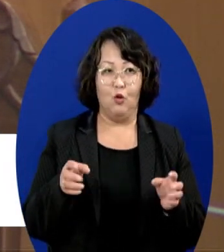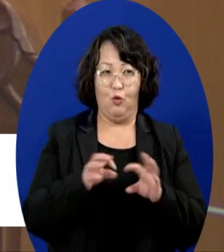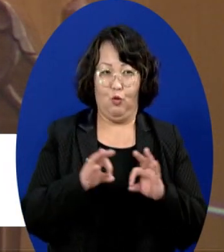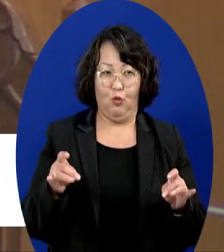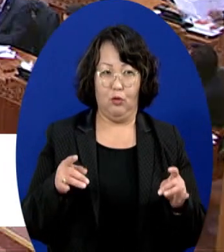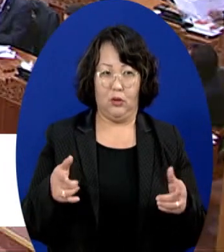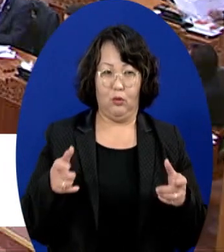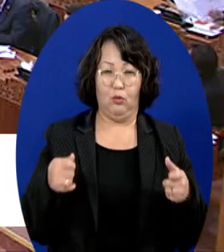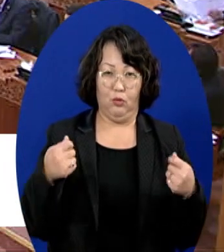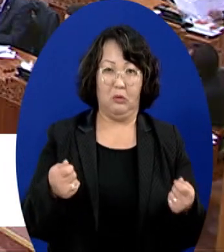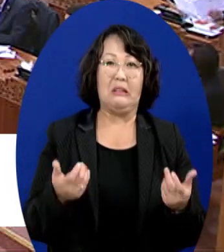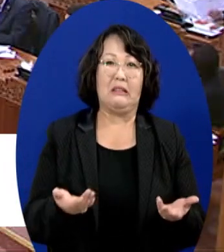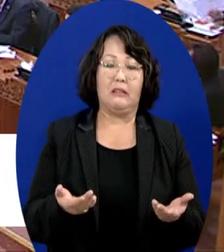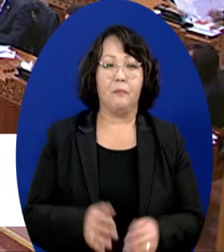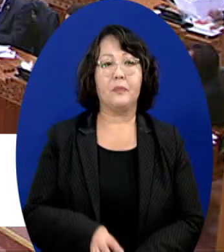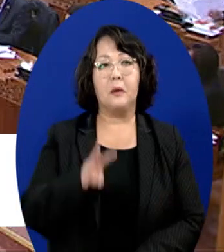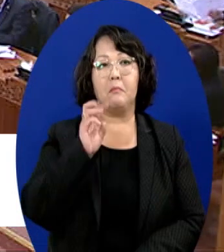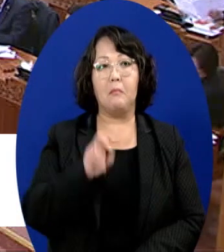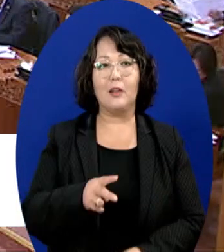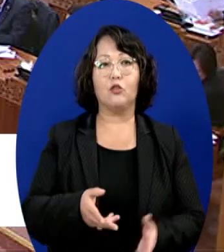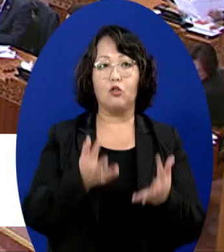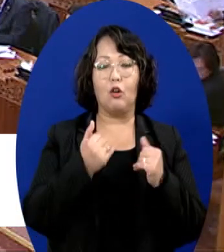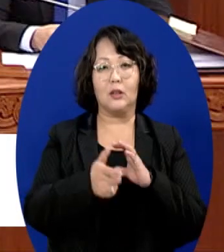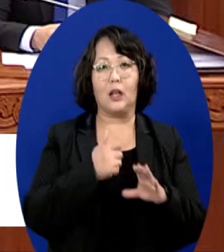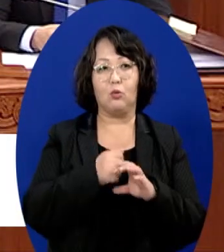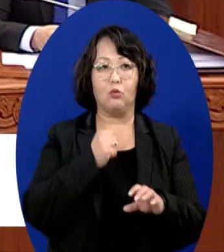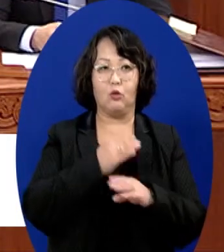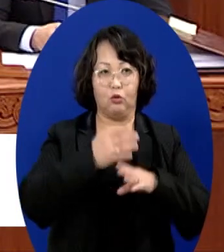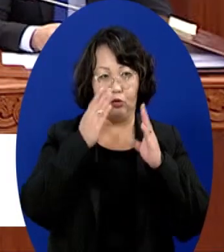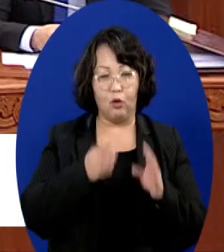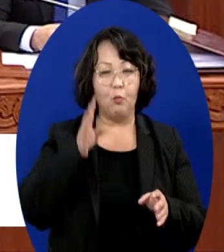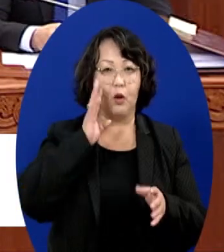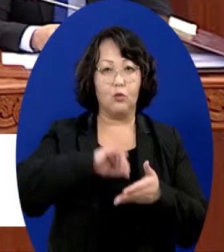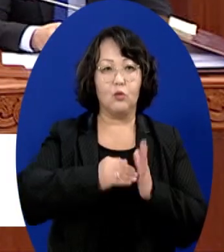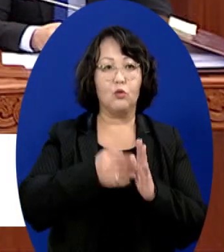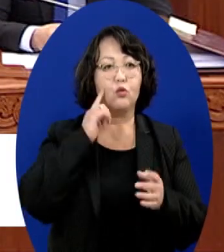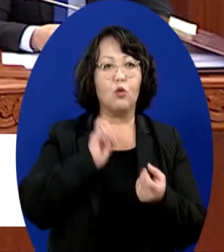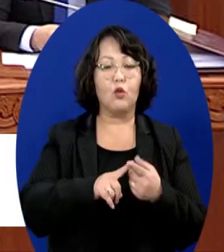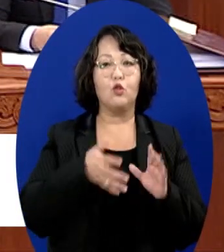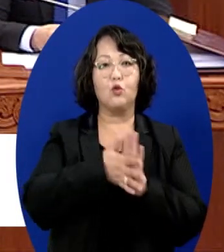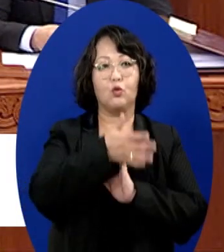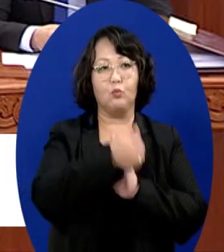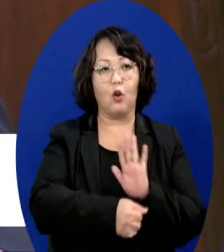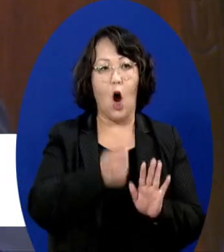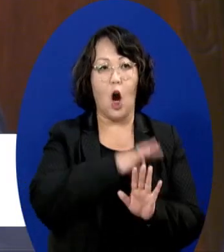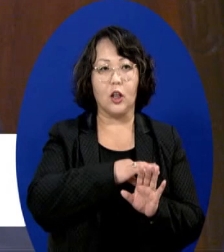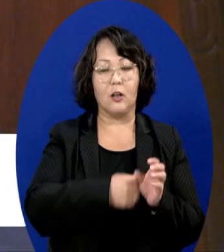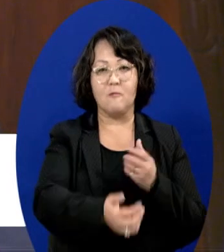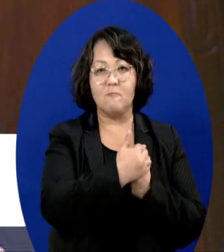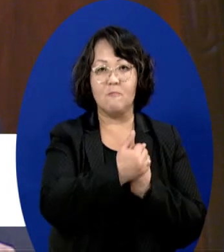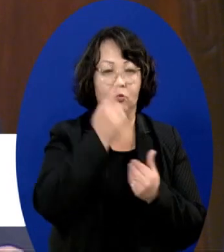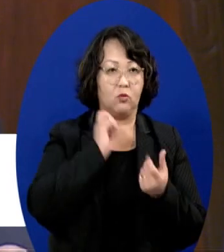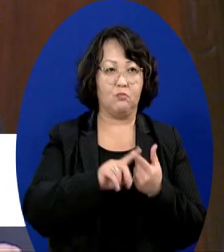төлөх юм байна шүү дээ. За малын тоо толгоон татвар тогтоох бодлогын зорилго бол төсвийн орлогыг бүрдүүлэхэд чиглээгүй. Орон